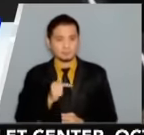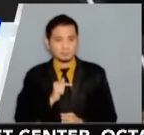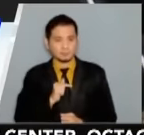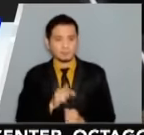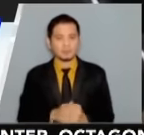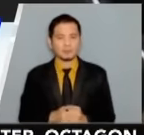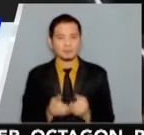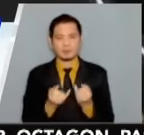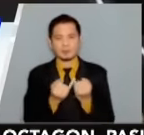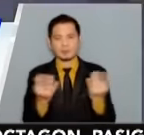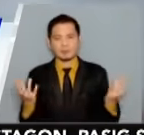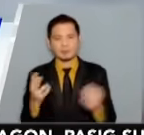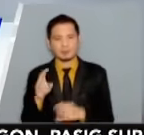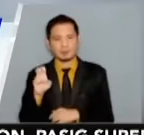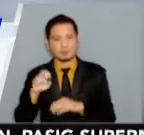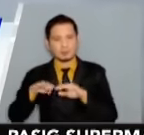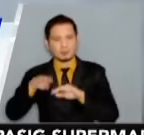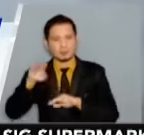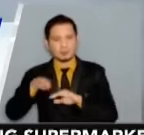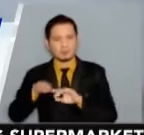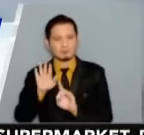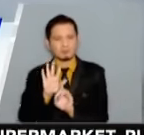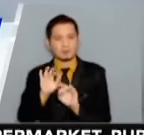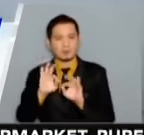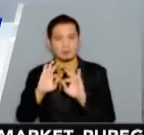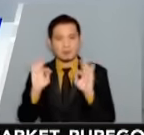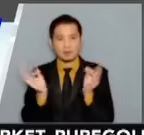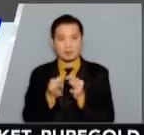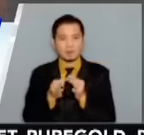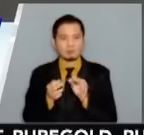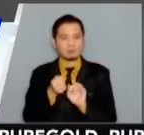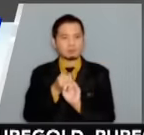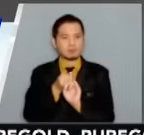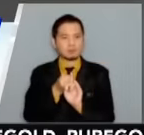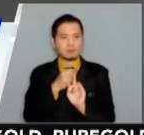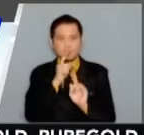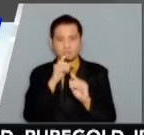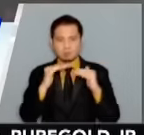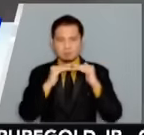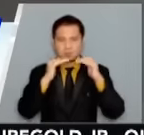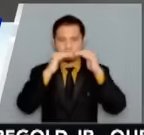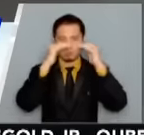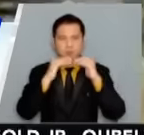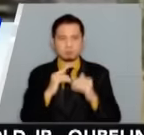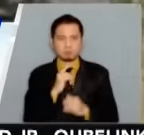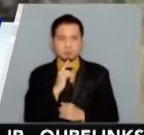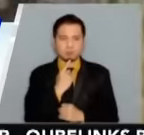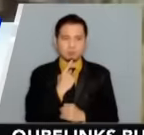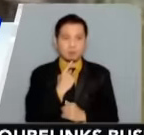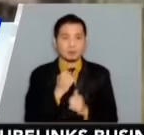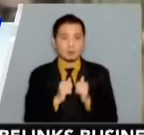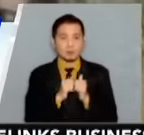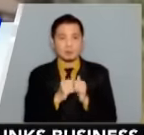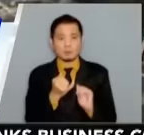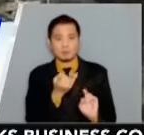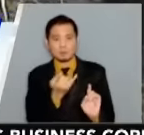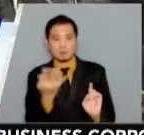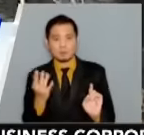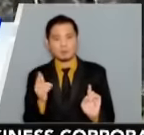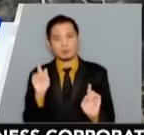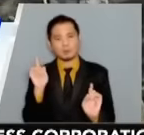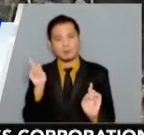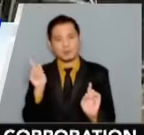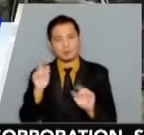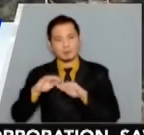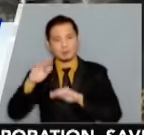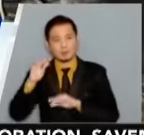nawalan ng tirahan sa sunog na umabot pa sa Task Force Alpha. Ibig sabihin, hindi bababa sa 25 truck ng bombero ang